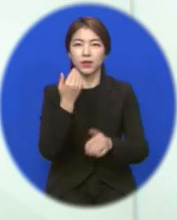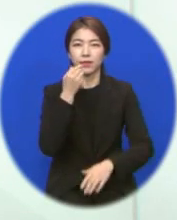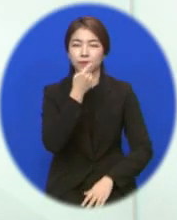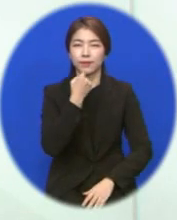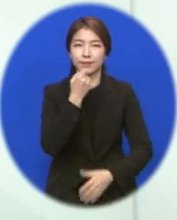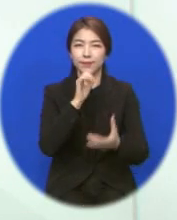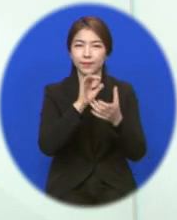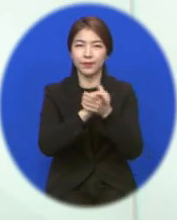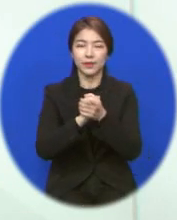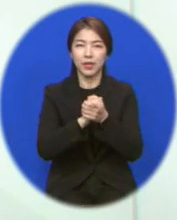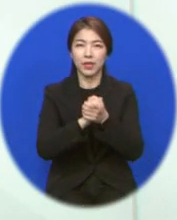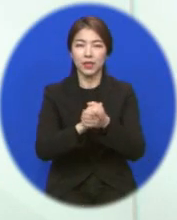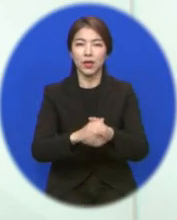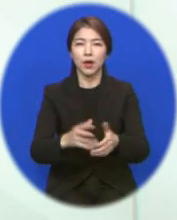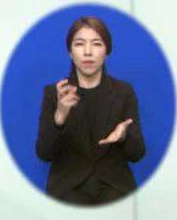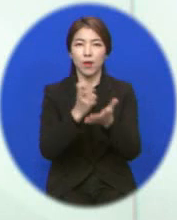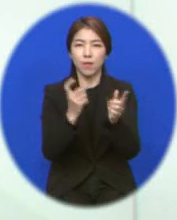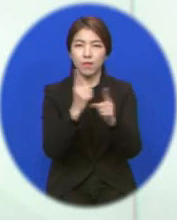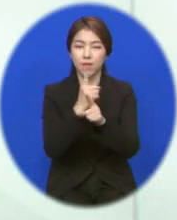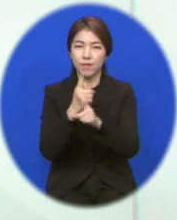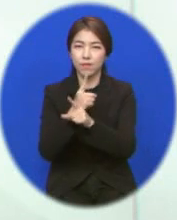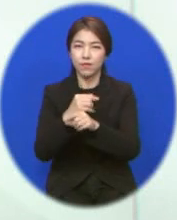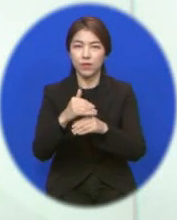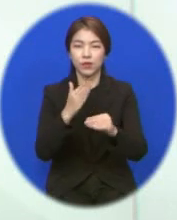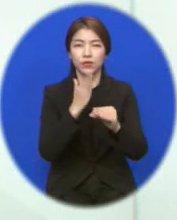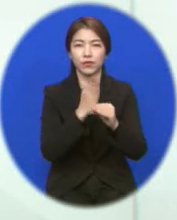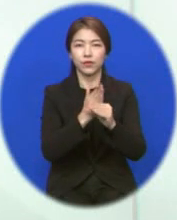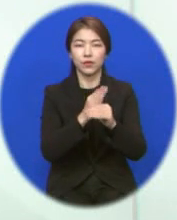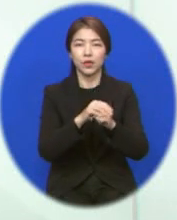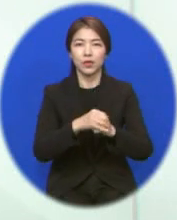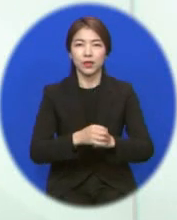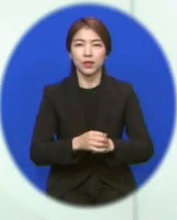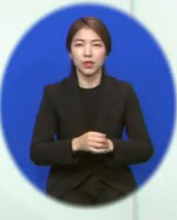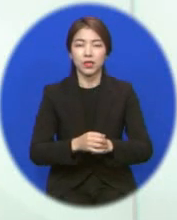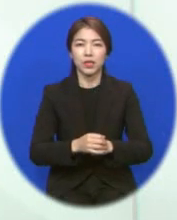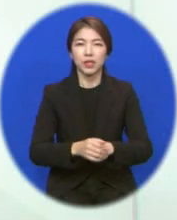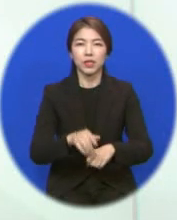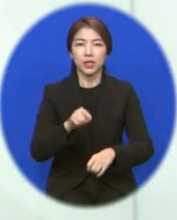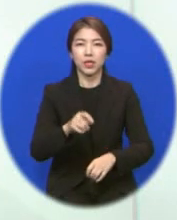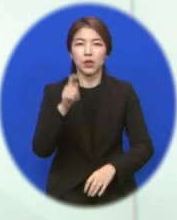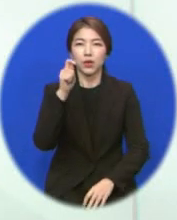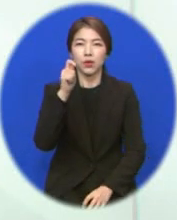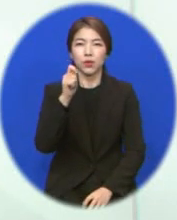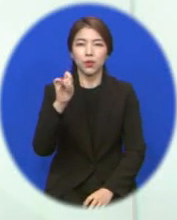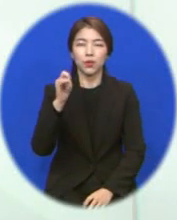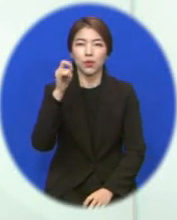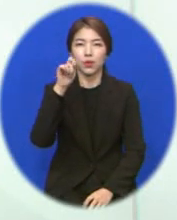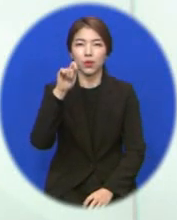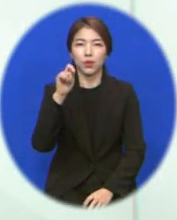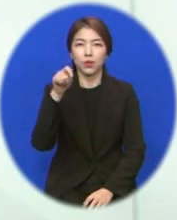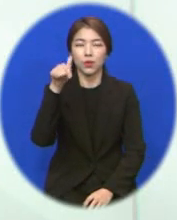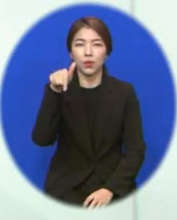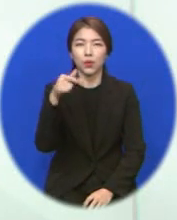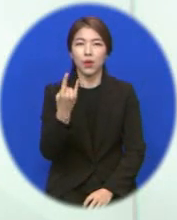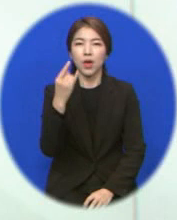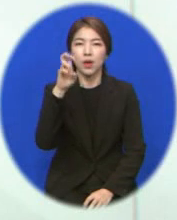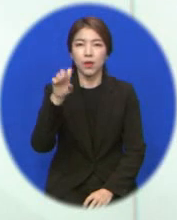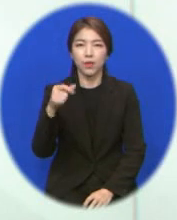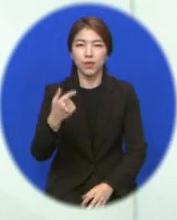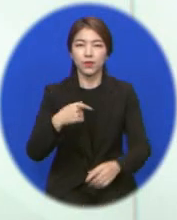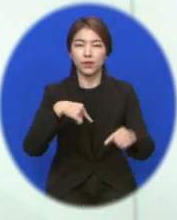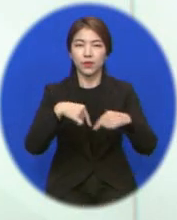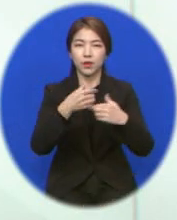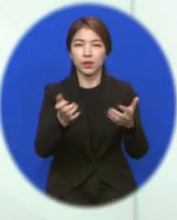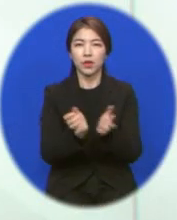두구체제,즉미래통합 당과민주당의결탁으로헌법개정이라는지경에까지이르게된만큼, 국민여러분께서 이두